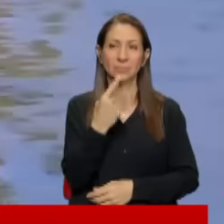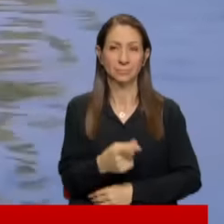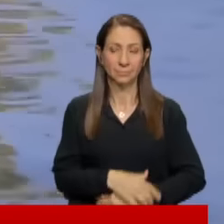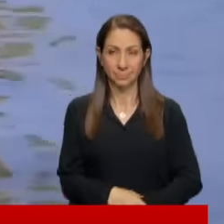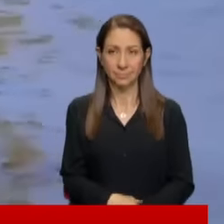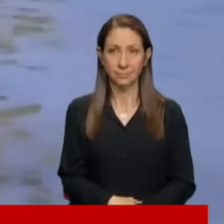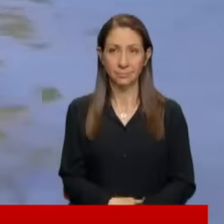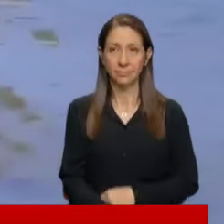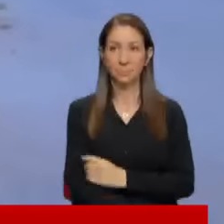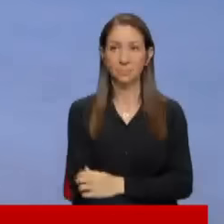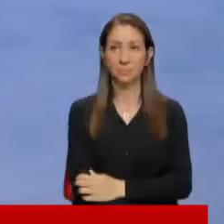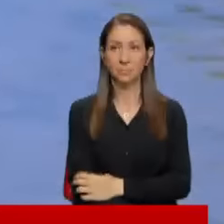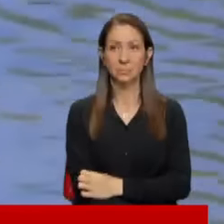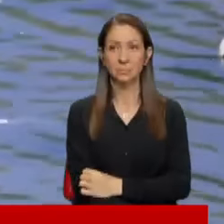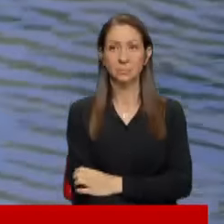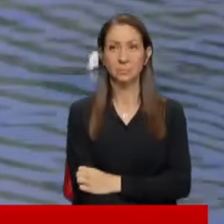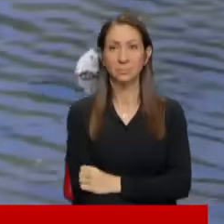uyardı.